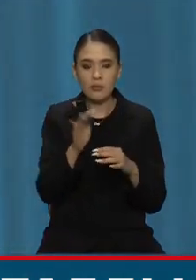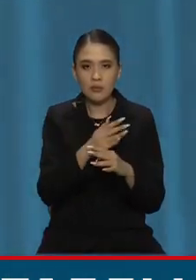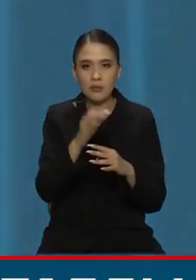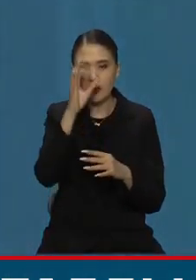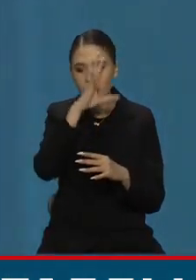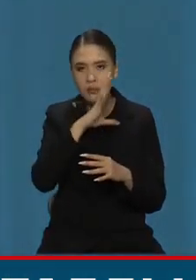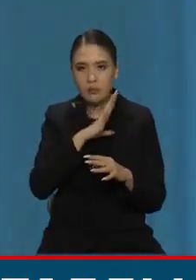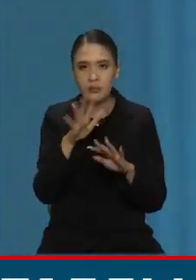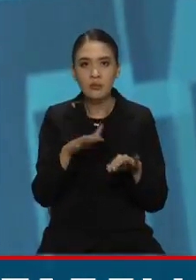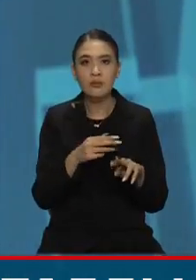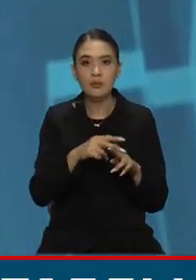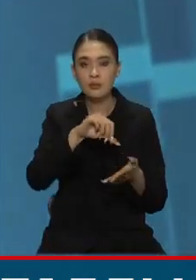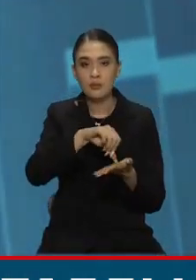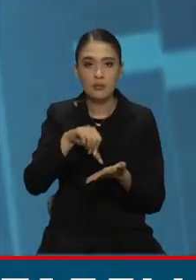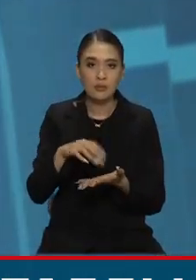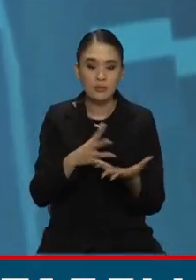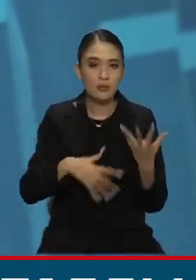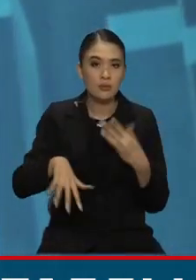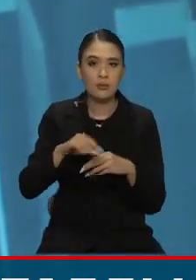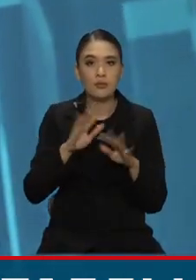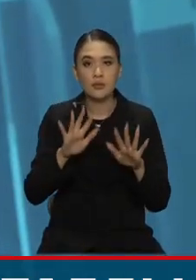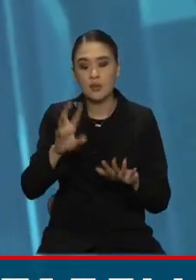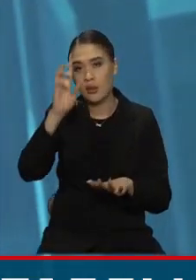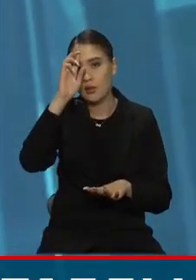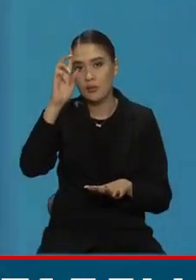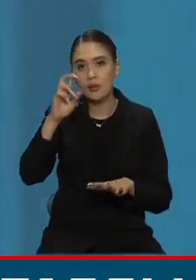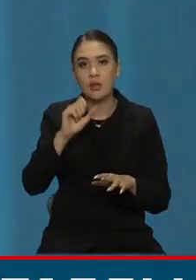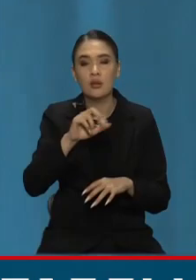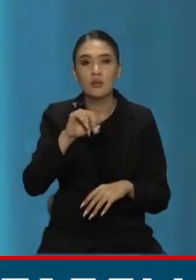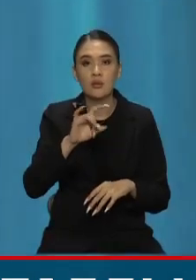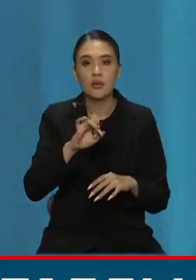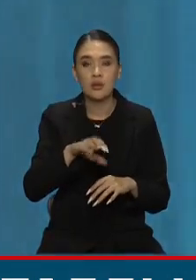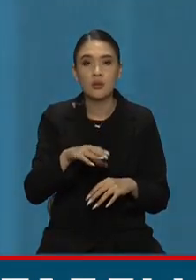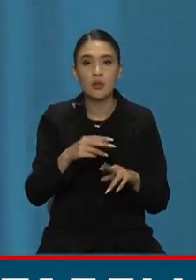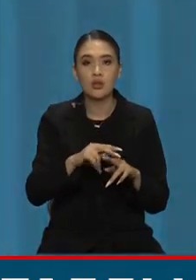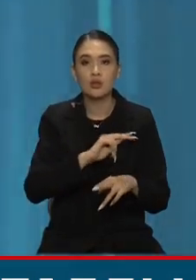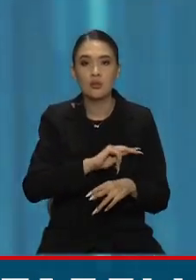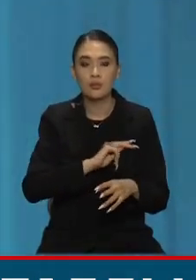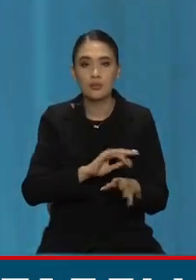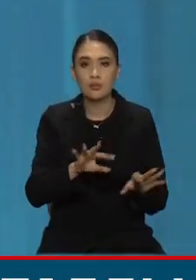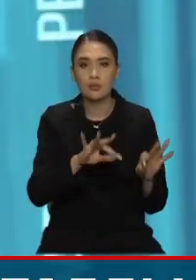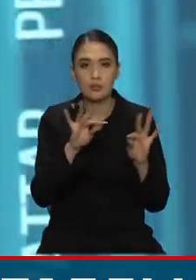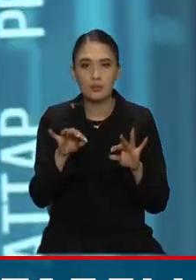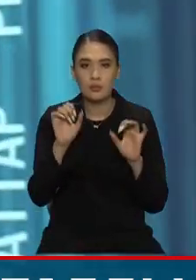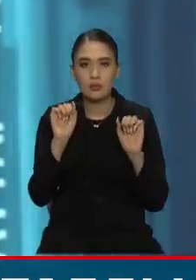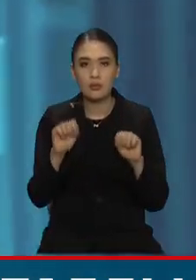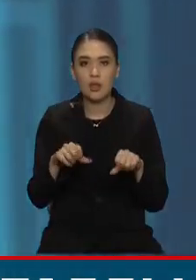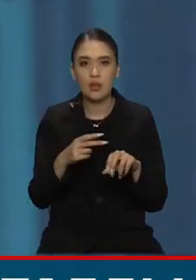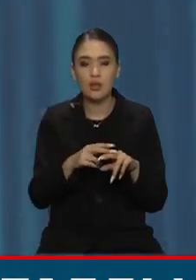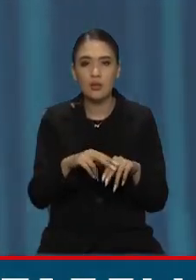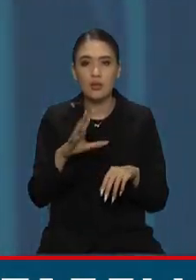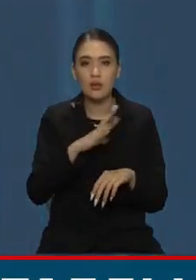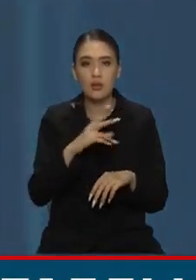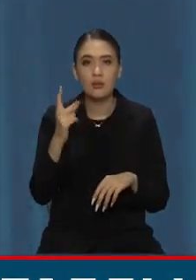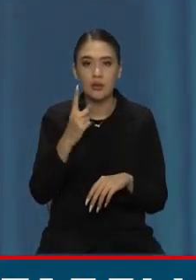өткен үміткерлердің бәрі тек қана мемлекеттік аппаратқа ғана жұмысқа орналастырылатын болады. Яғни бірінші мен